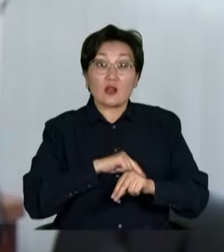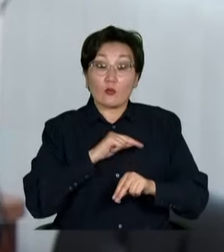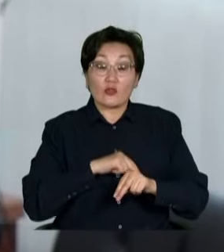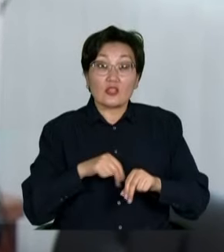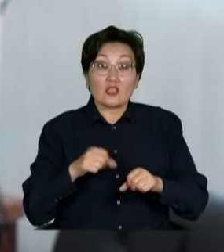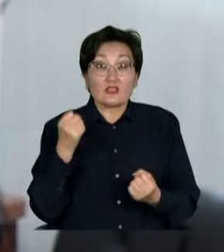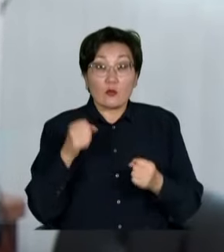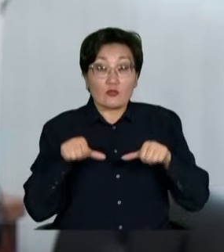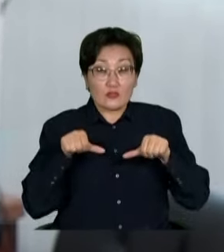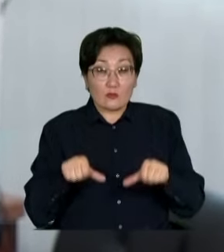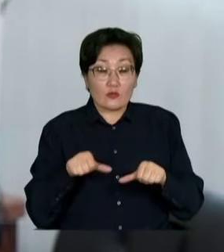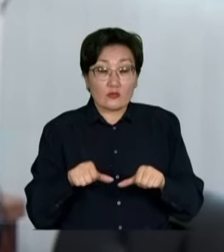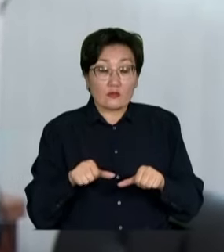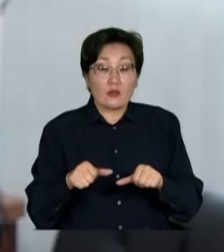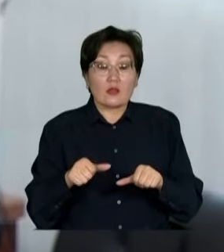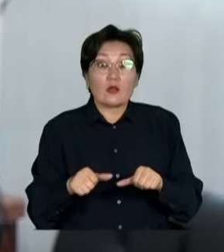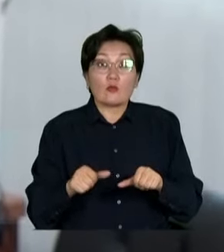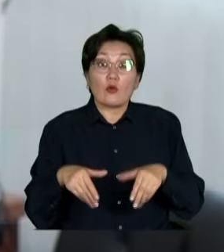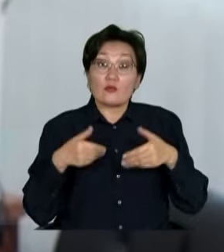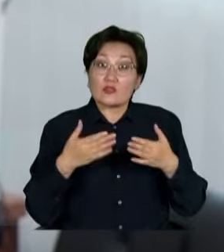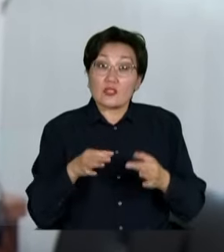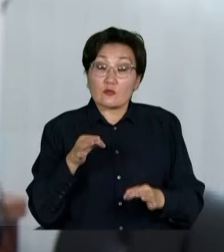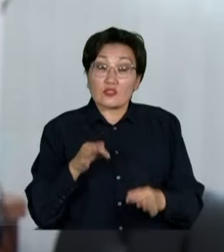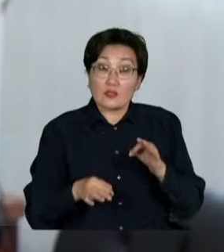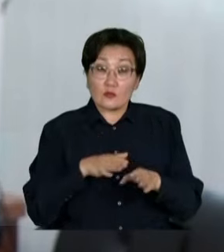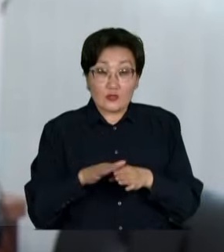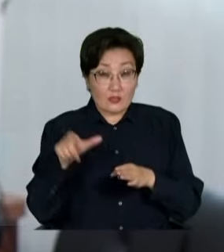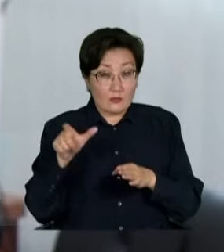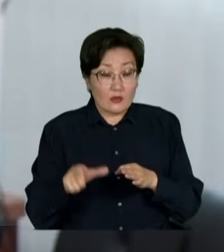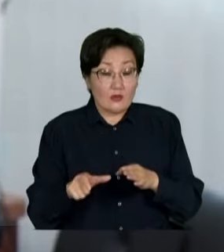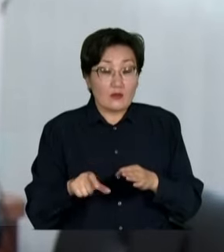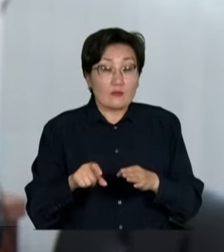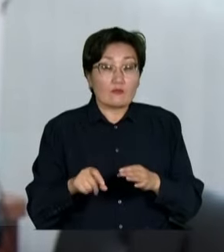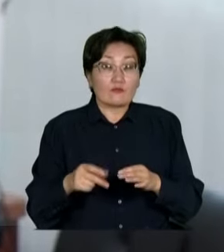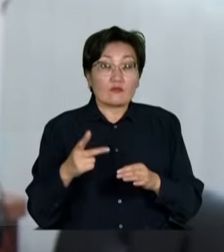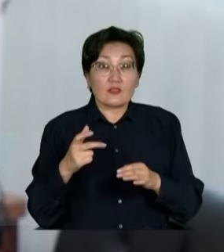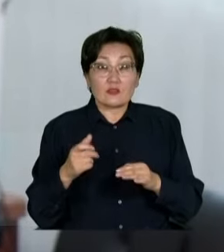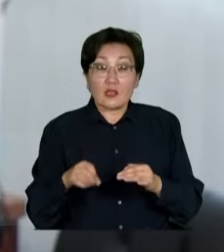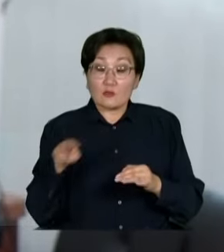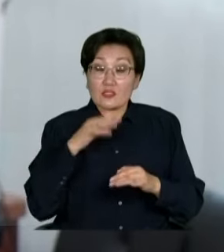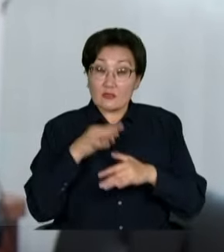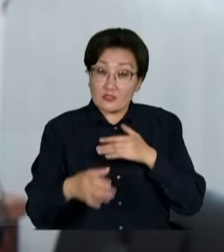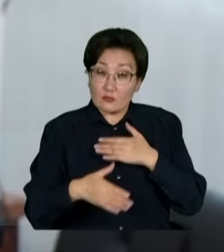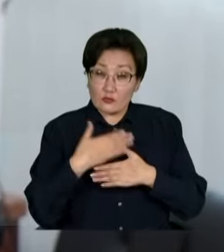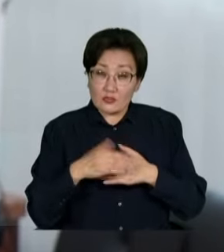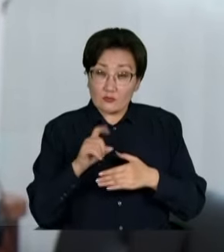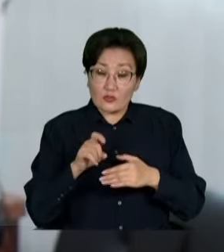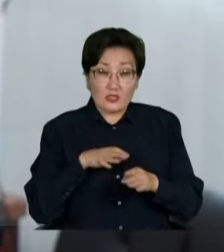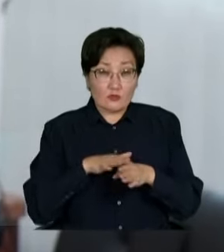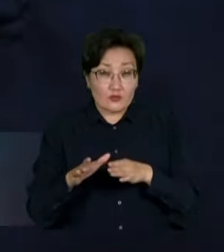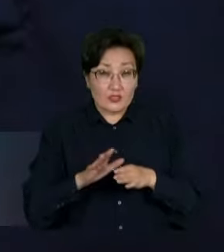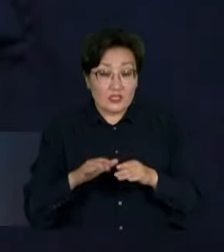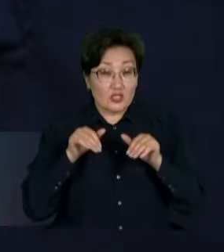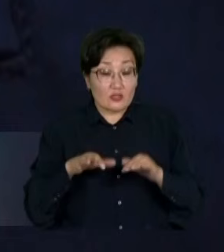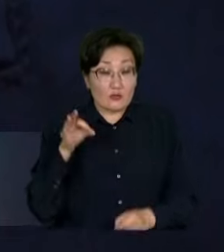представлению частных судебных исполнителей 157 должников были привлечены к административной ответственности за неисполнение